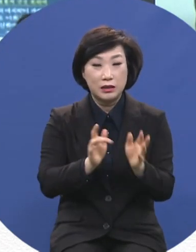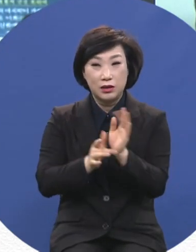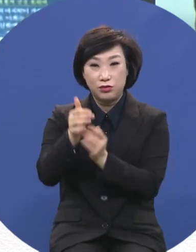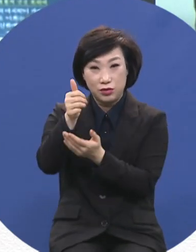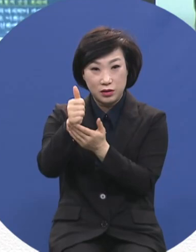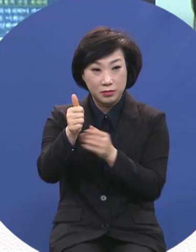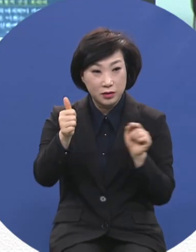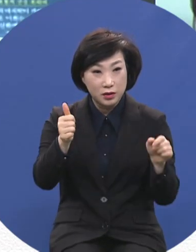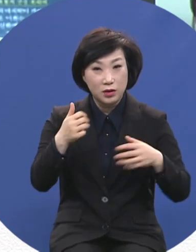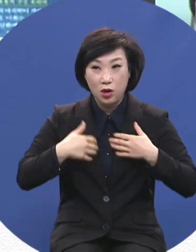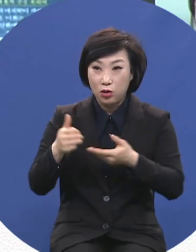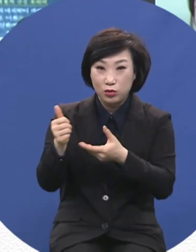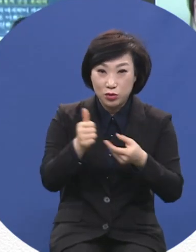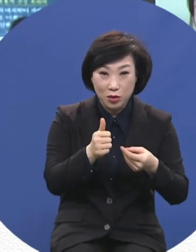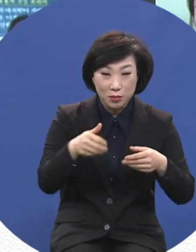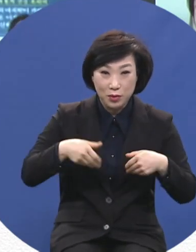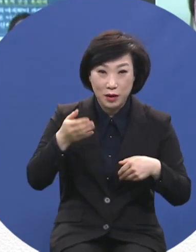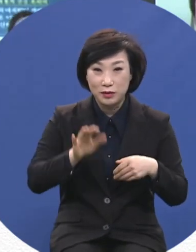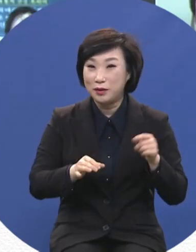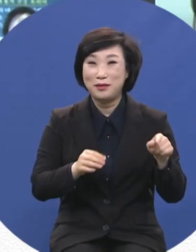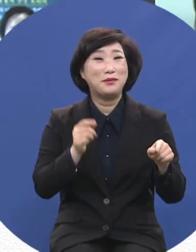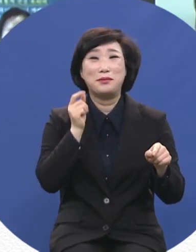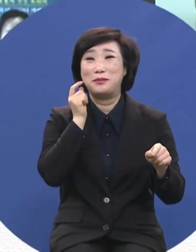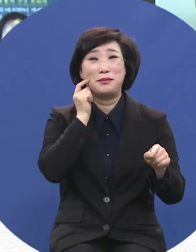예수님을 영접해야 될 텐데